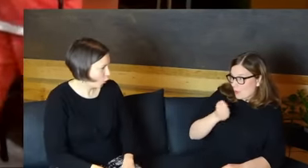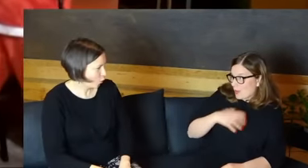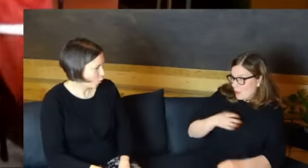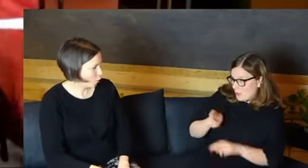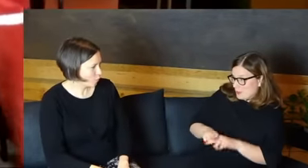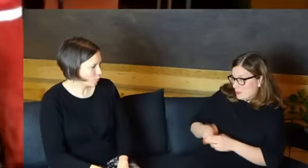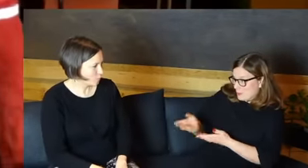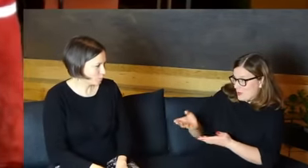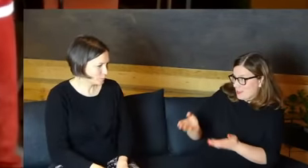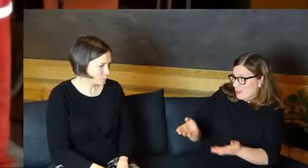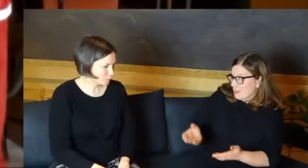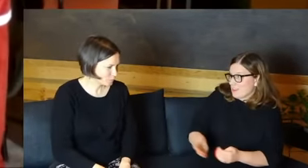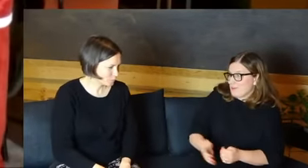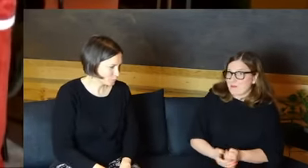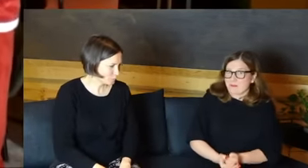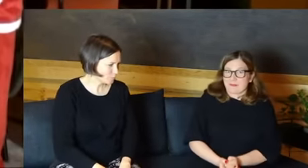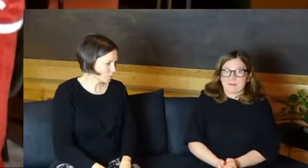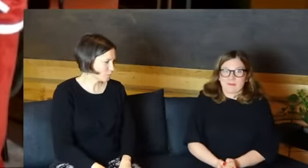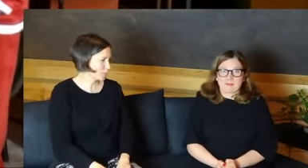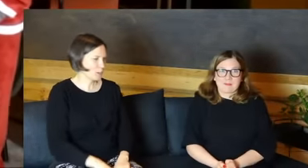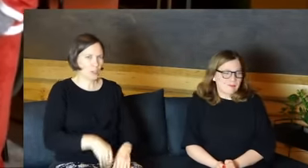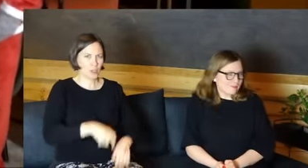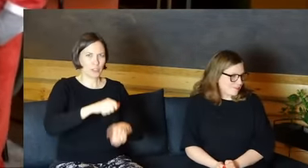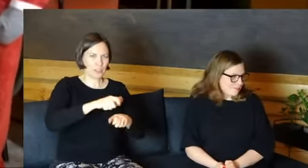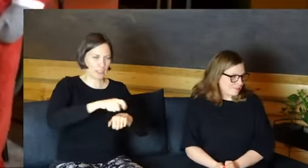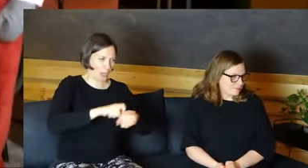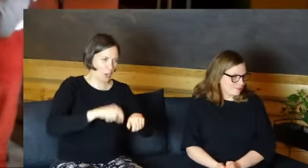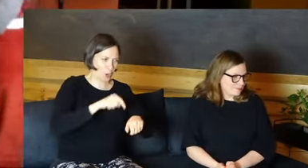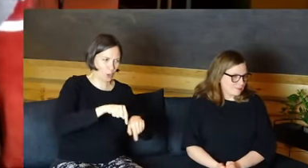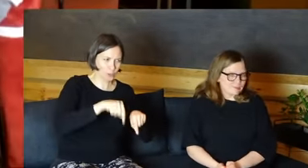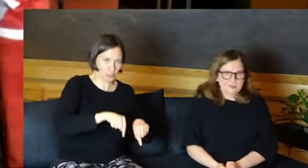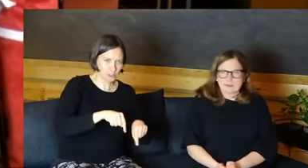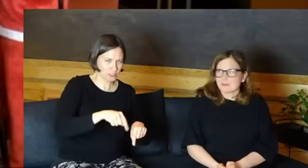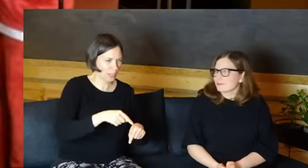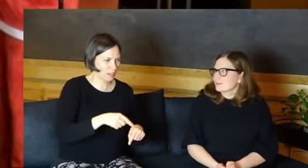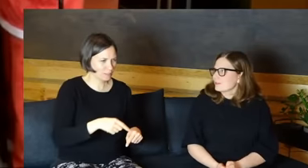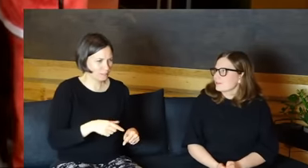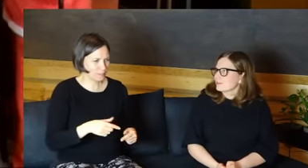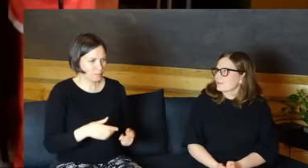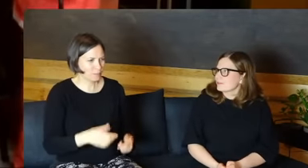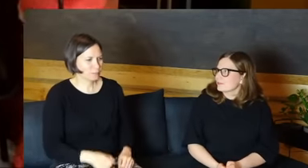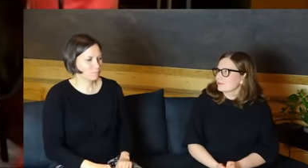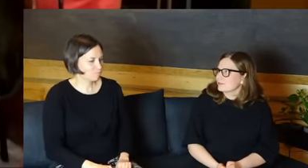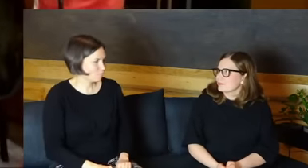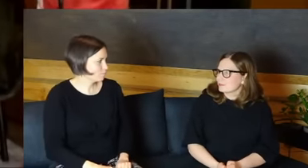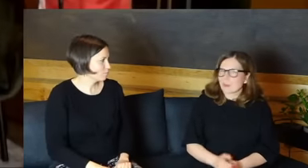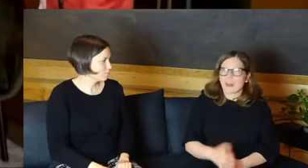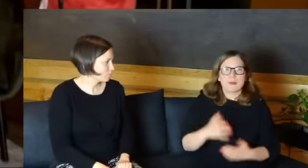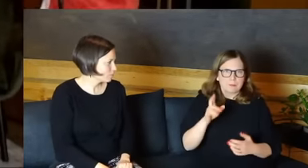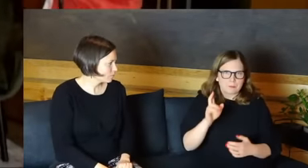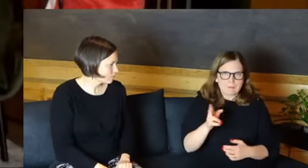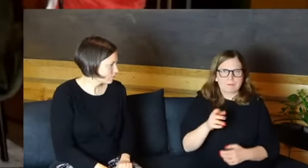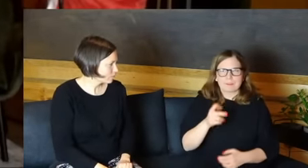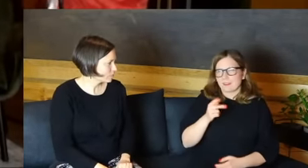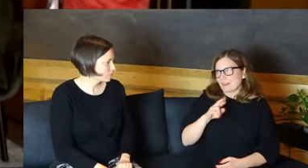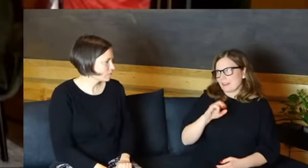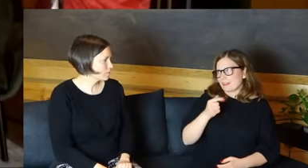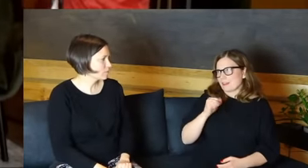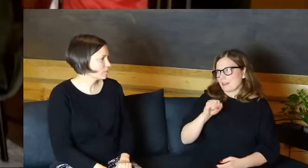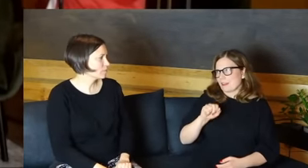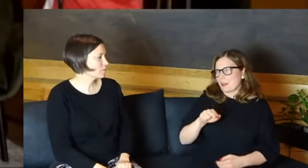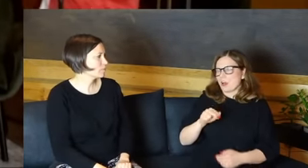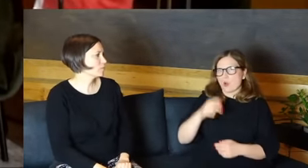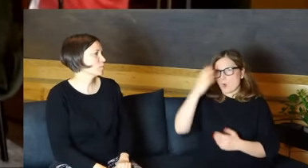se kello tuota, kyllä kun kaikki hei on tässä näin? Niin. Aivan. Kristina, meillä unohtui yksi tärkeä asia. Se kellon